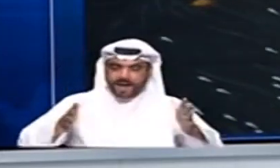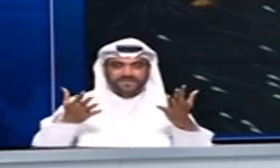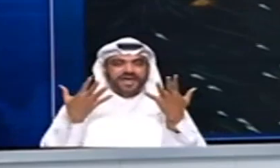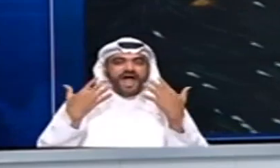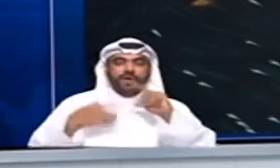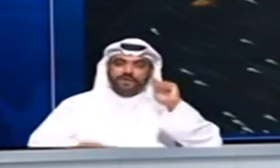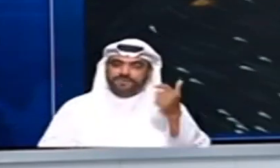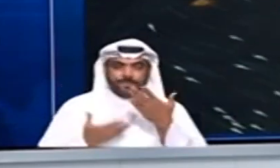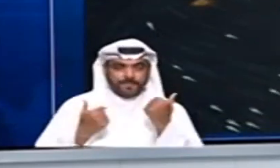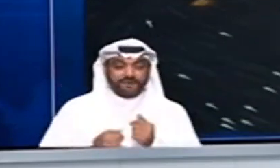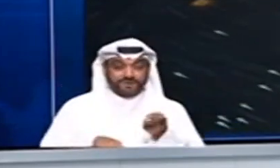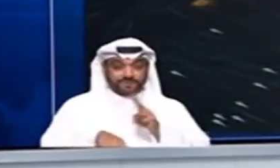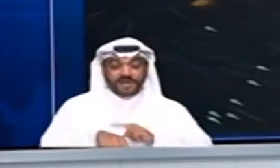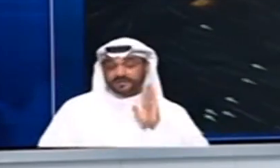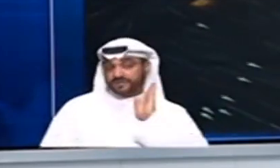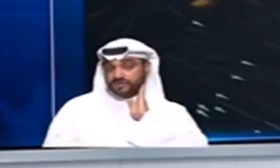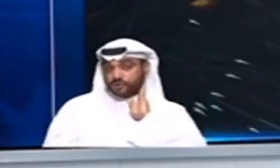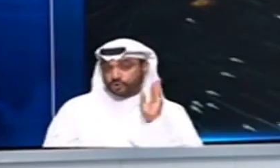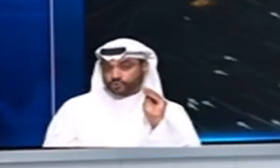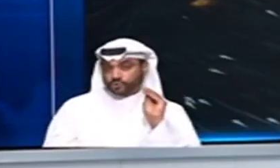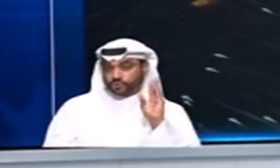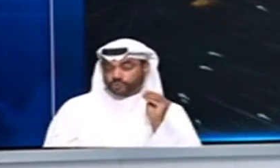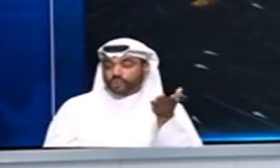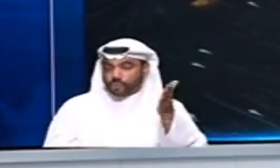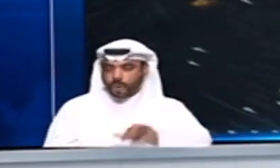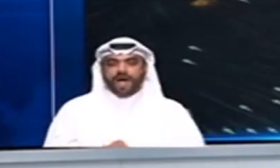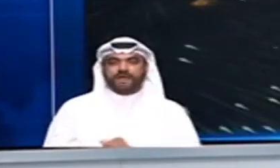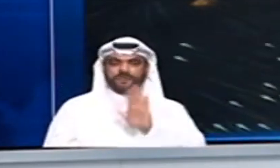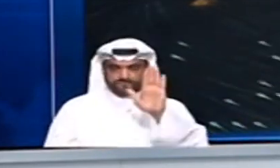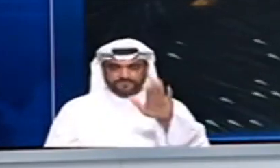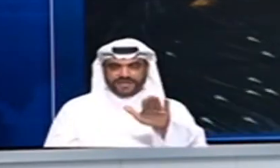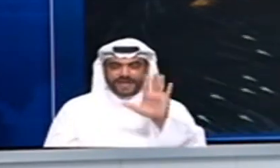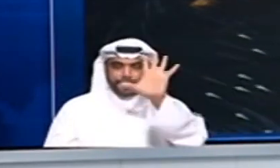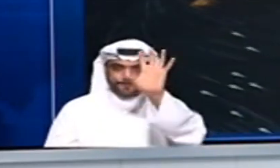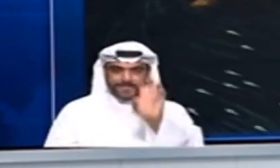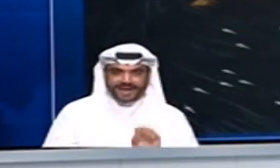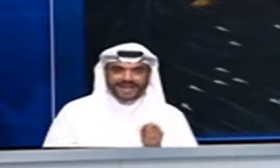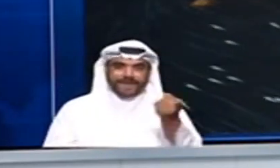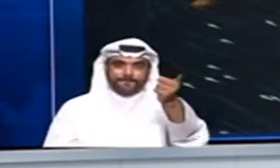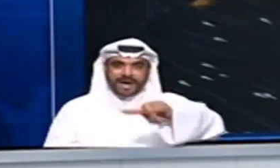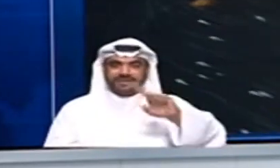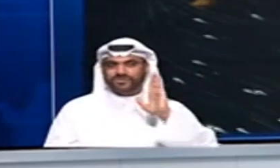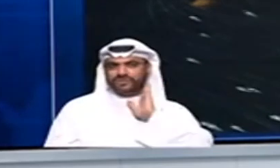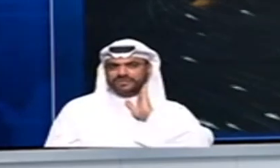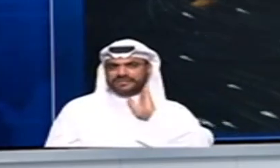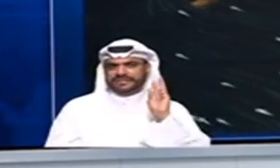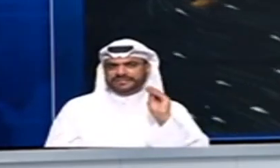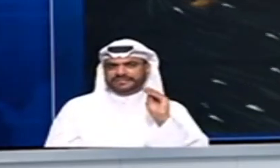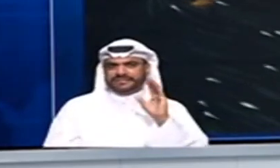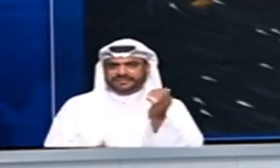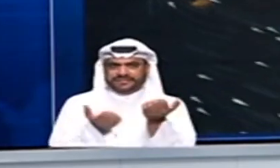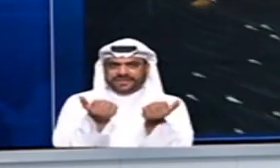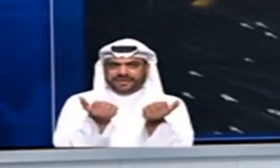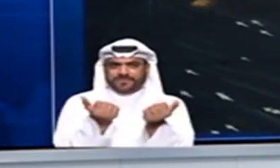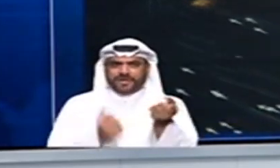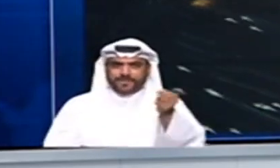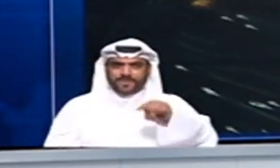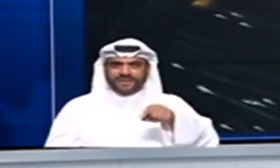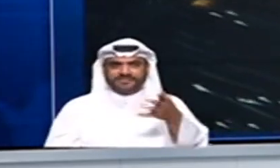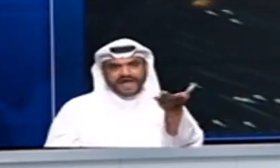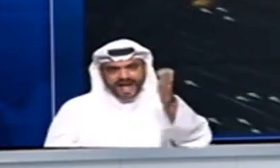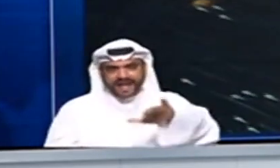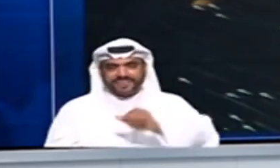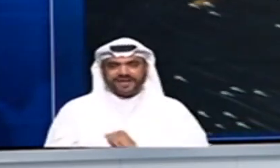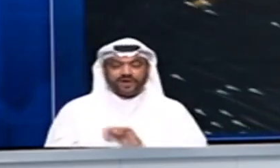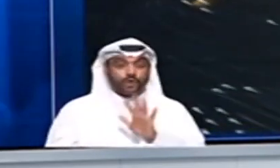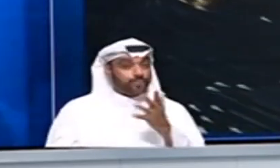6 إلى 26 كيلومتر في الساعة، وأيضا الإحساس بالرطوبة راح يكون ملحوظ جنوب شرقي إلى متقلب الاتجاه. الإحساس بالرطوبة مساء يوم الغد راح يكون أكثر من اليوم، وفي